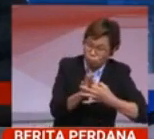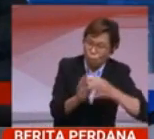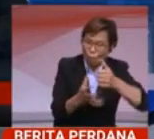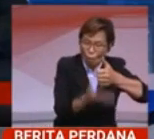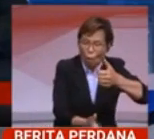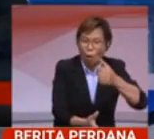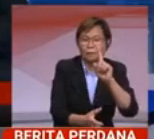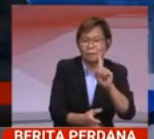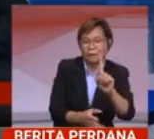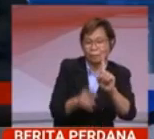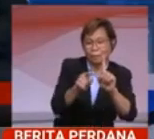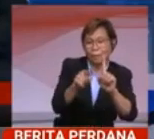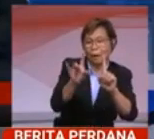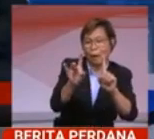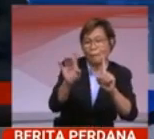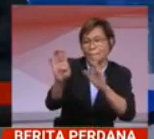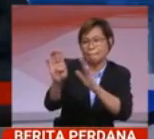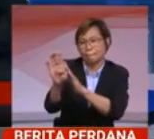peruntukan